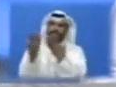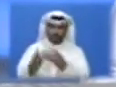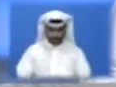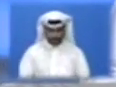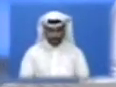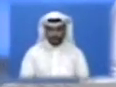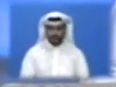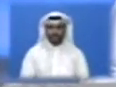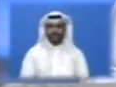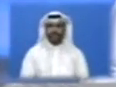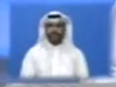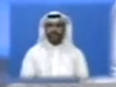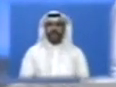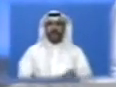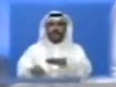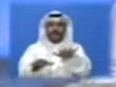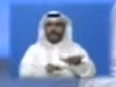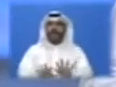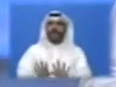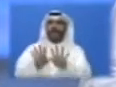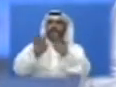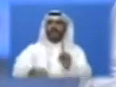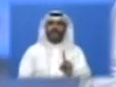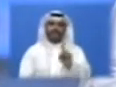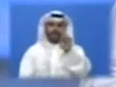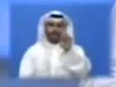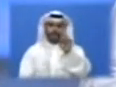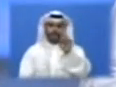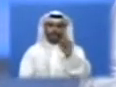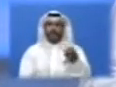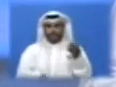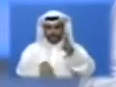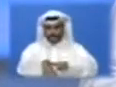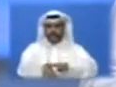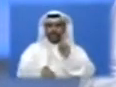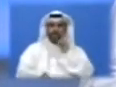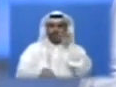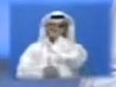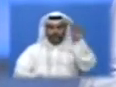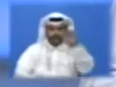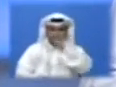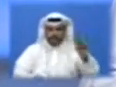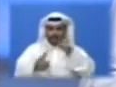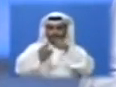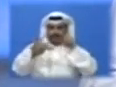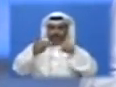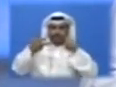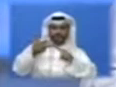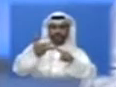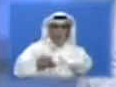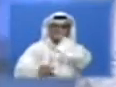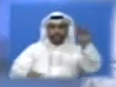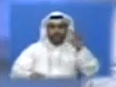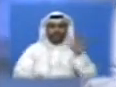71. إنا لله وإنا إليه راجعون. ختاما بهذه النشرة، هذا